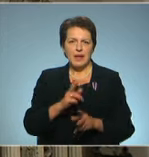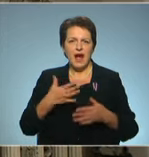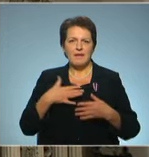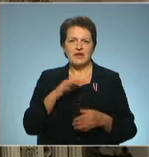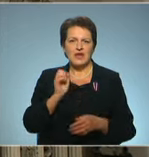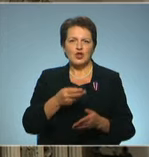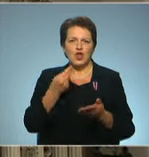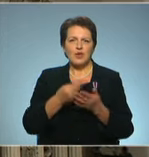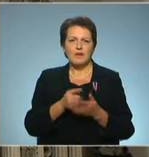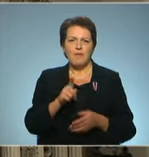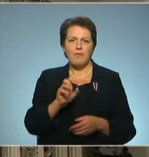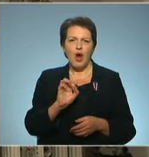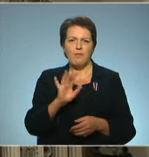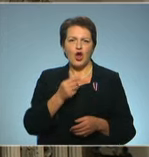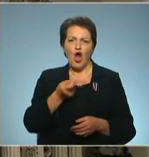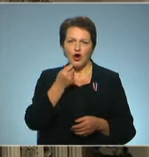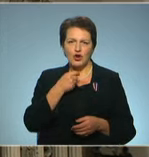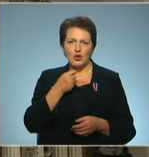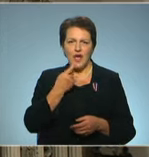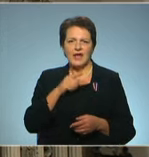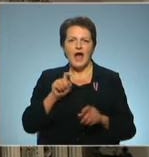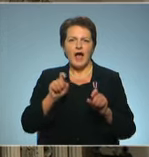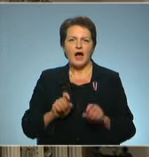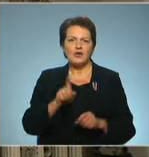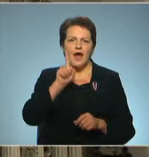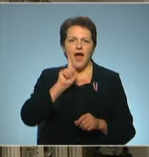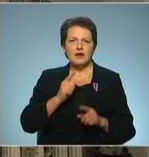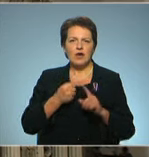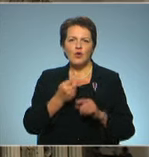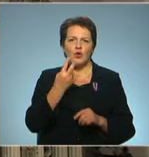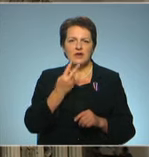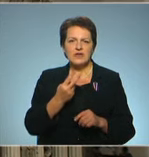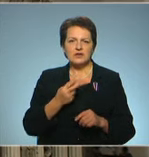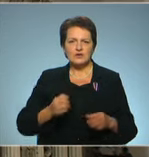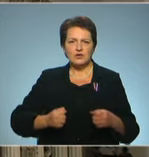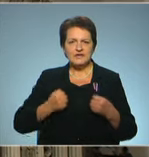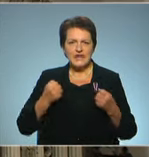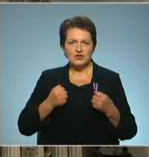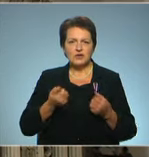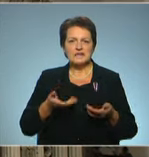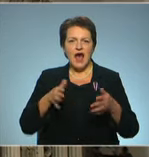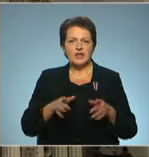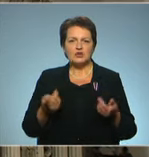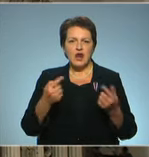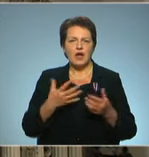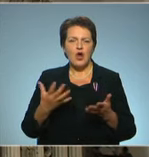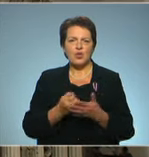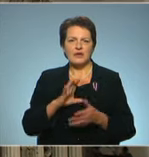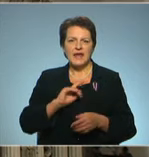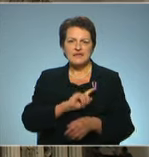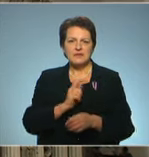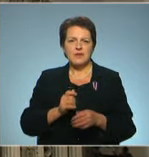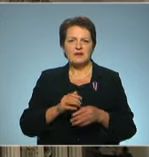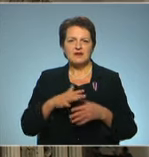nopirkt popkornu, iekārtoties ērtāk un noskatīties, cenšoties atlikušajā laikā gūt pēc iespējas vairāk baudas